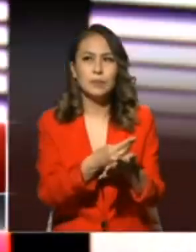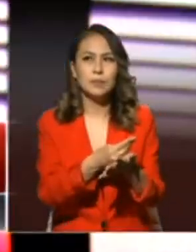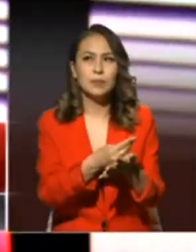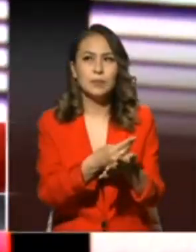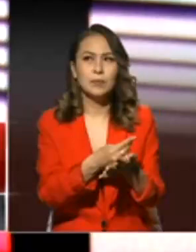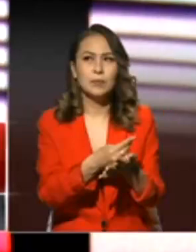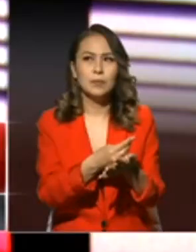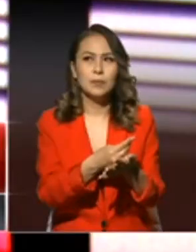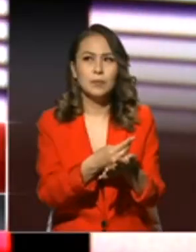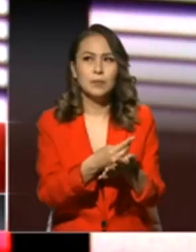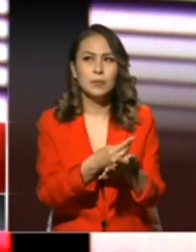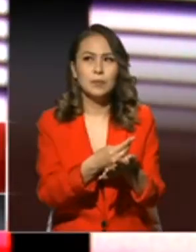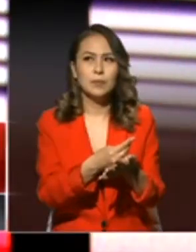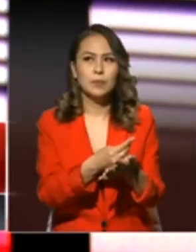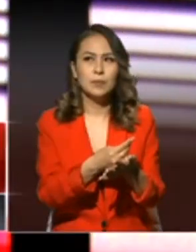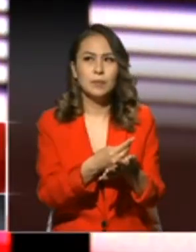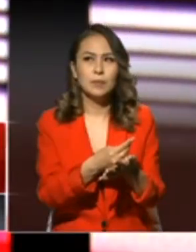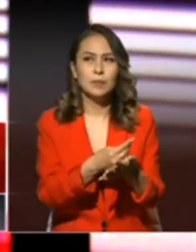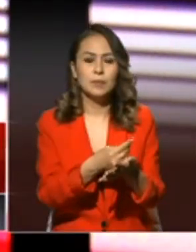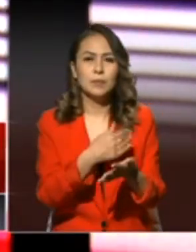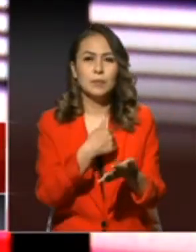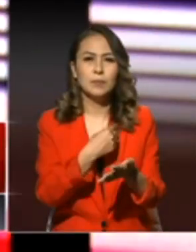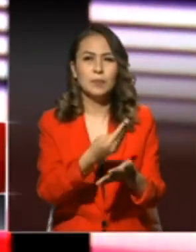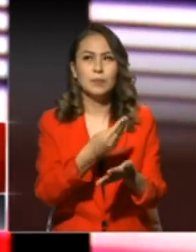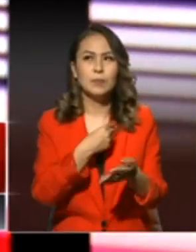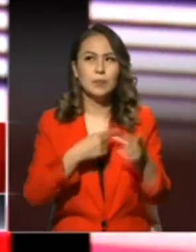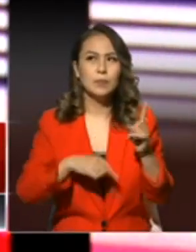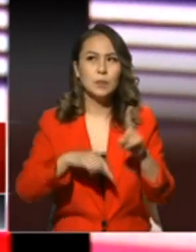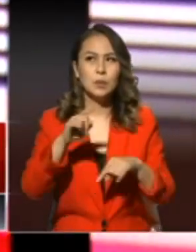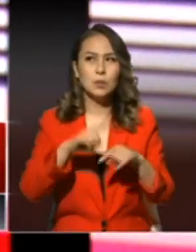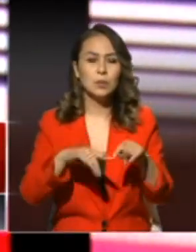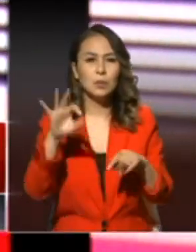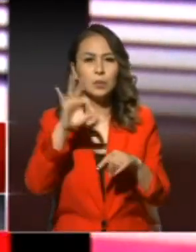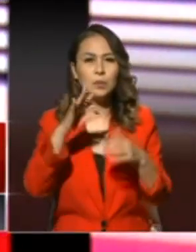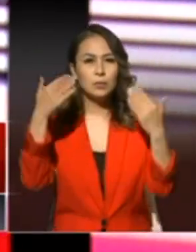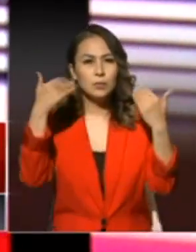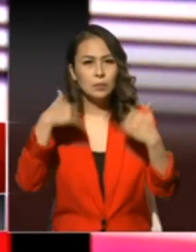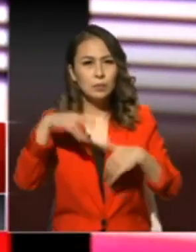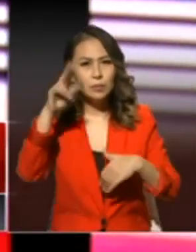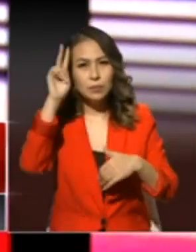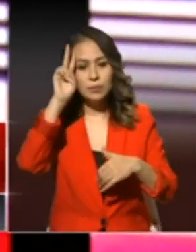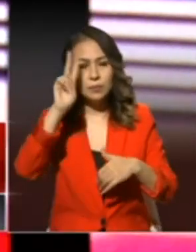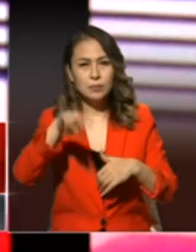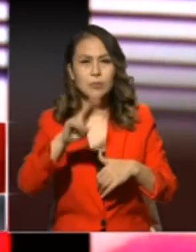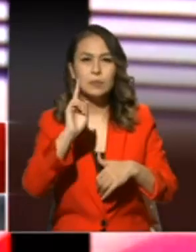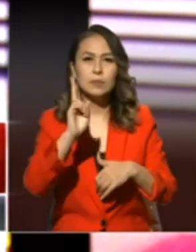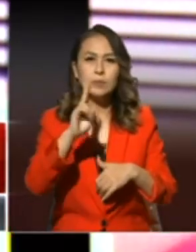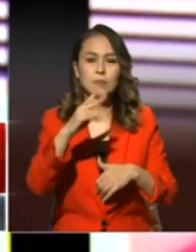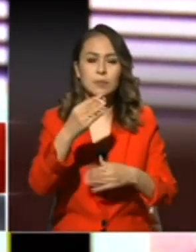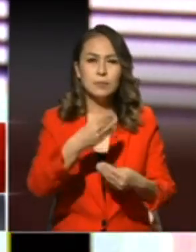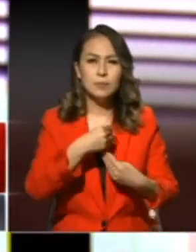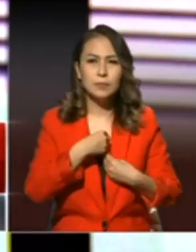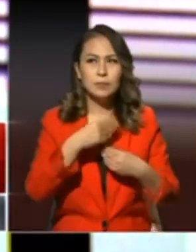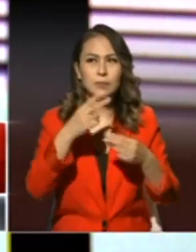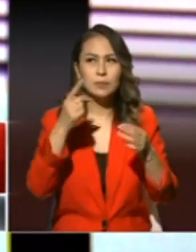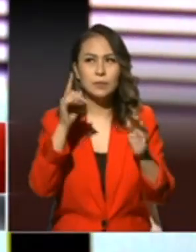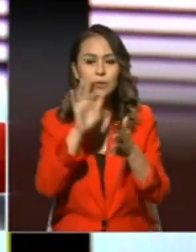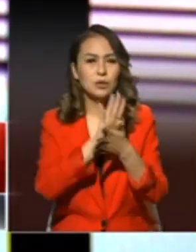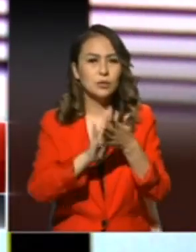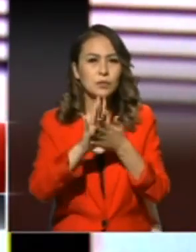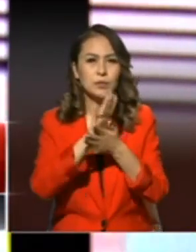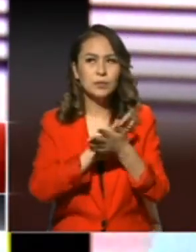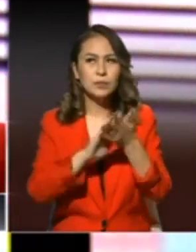берген әйелдің туыстары мен туралы ештеме білмейді, және кімге берген, қалай берген, оны ештеме